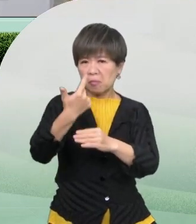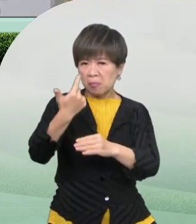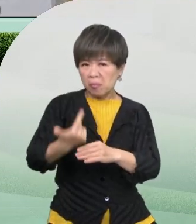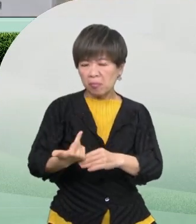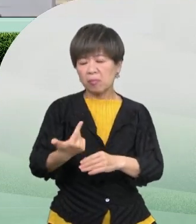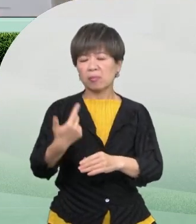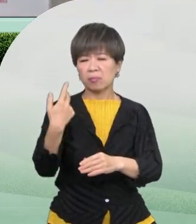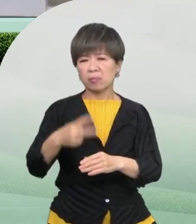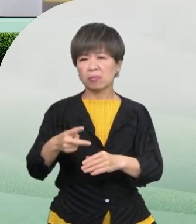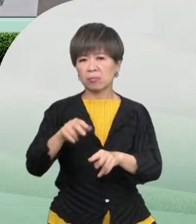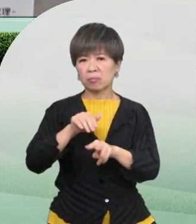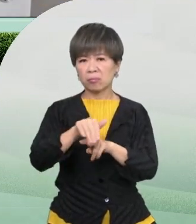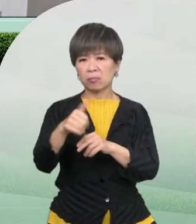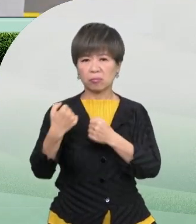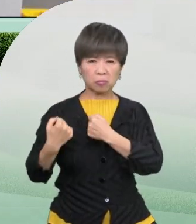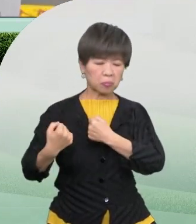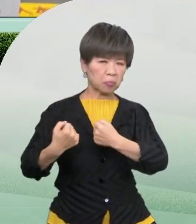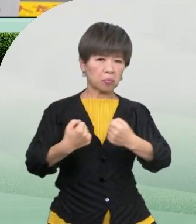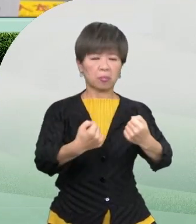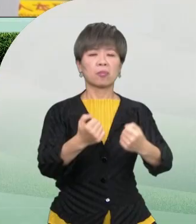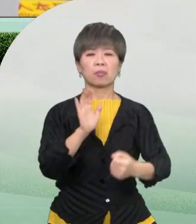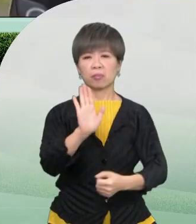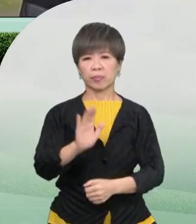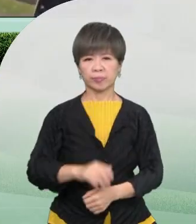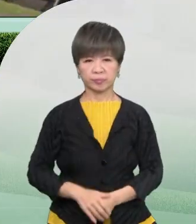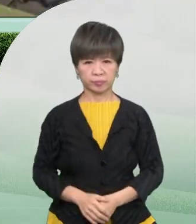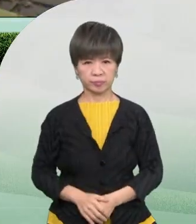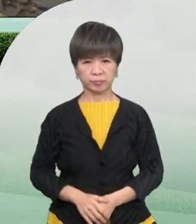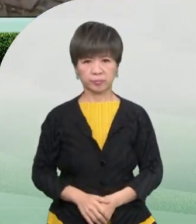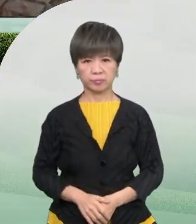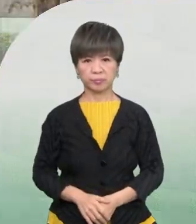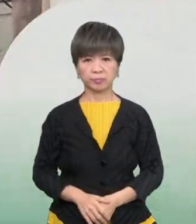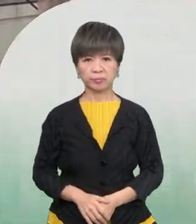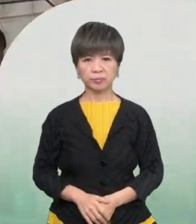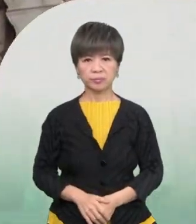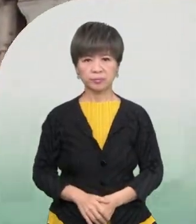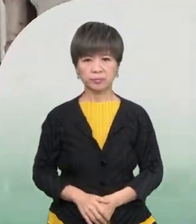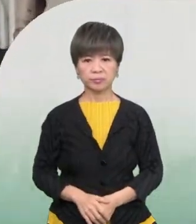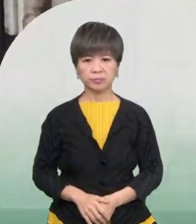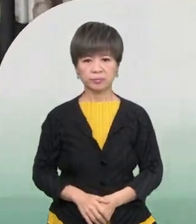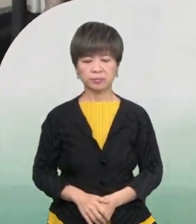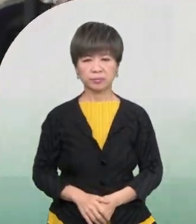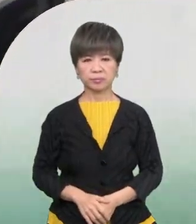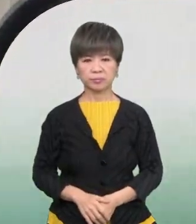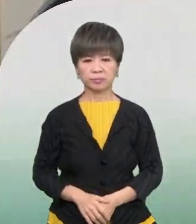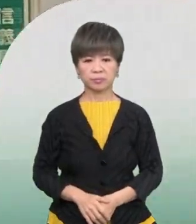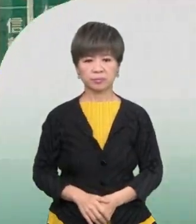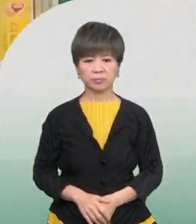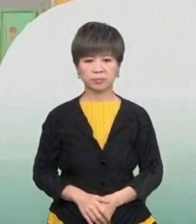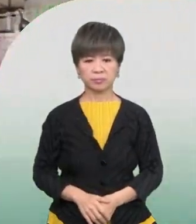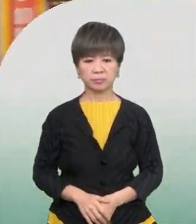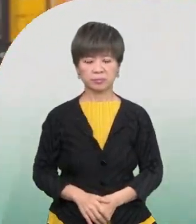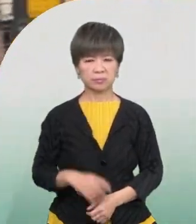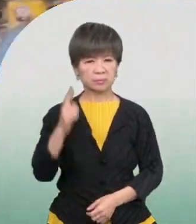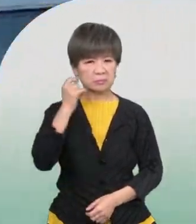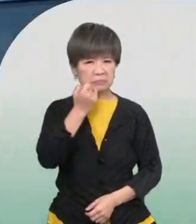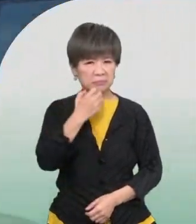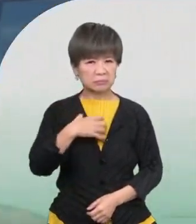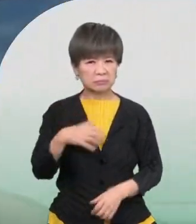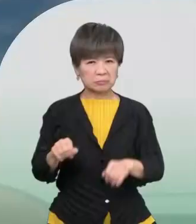下其实是全线高级运转。 好可怕，还在摇，怎么那么大的地